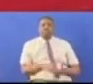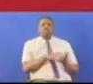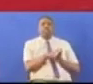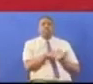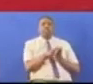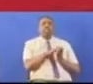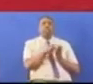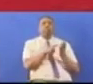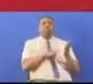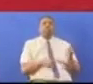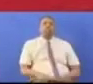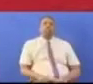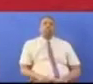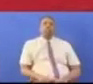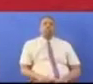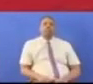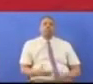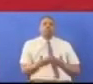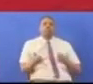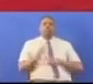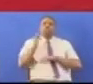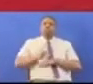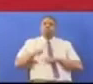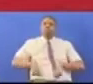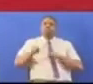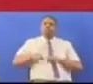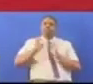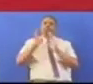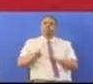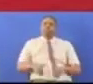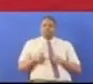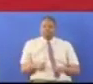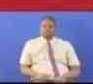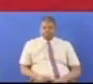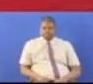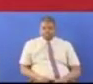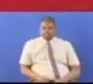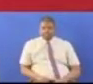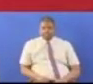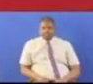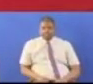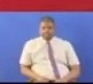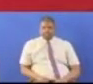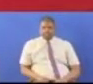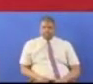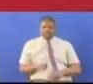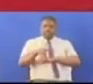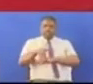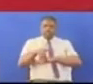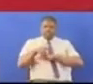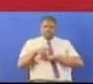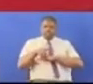kimeeleza, na nitakisoma kwa sababu kinagusa mamlaka ya bunge. All arrangements